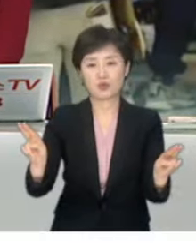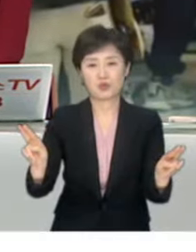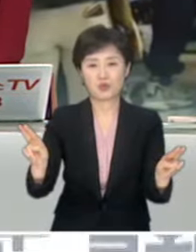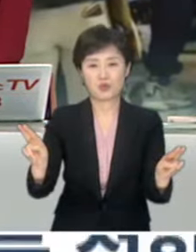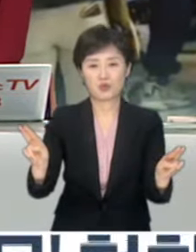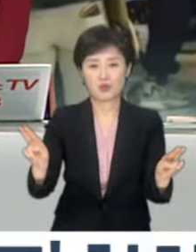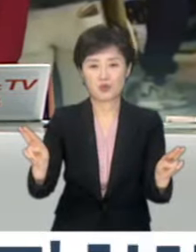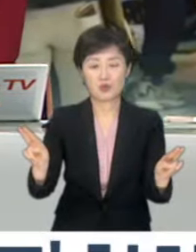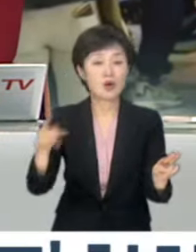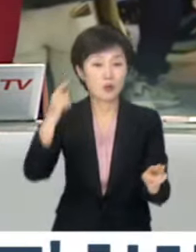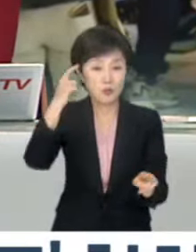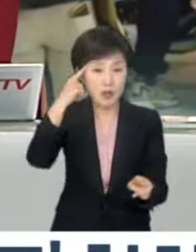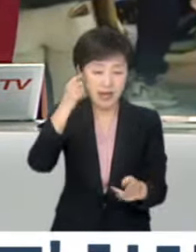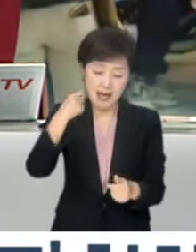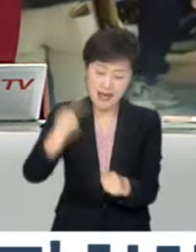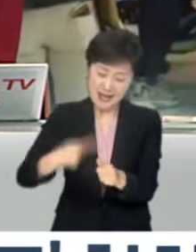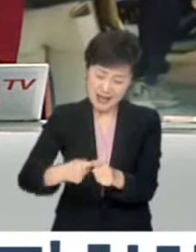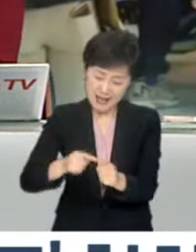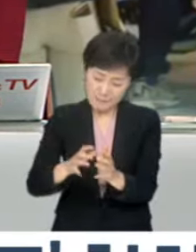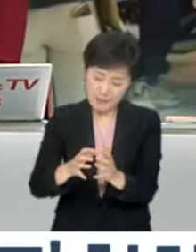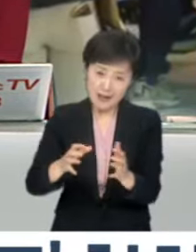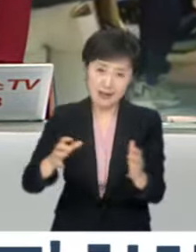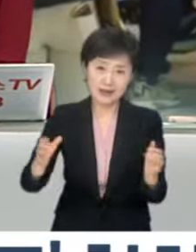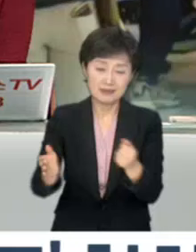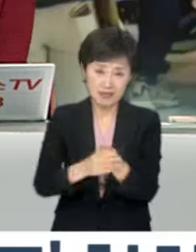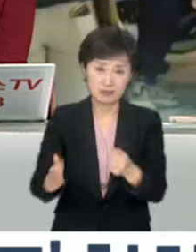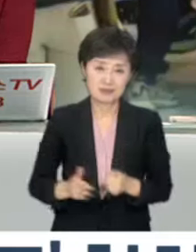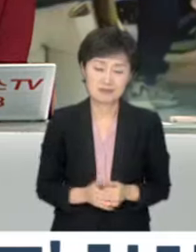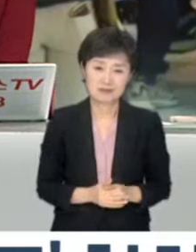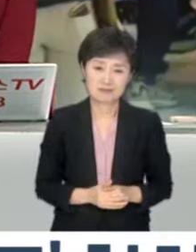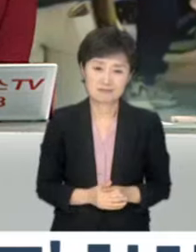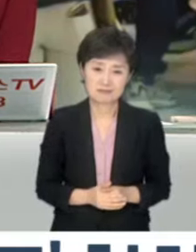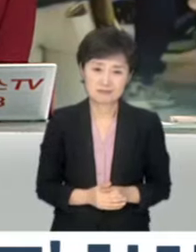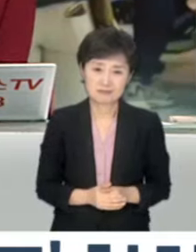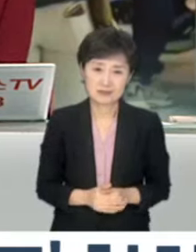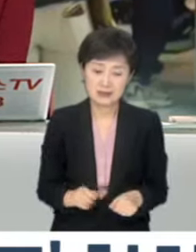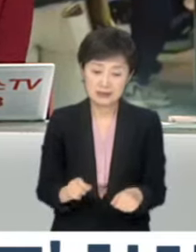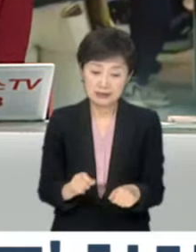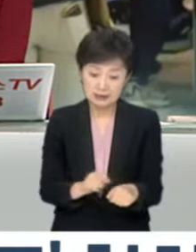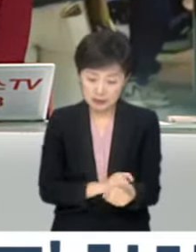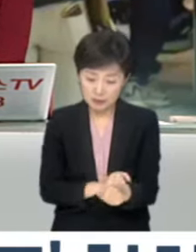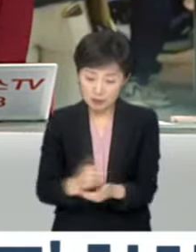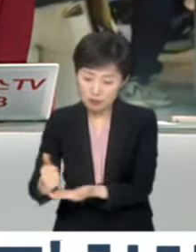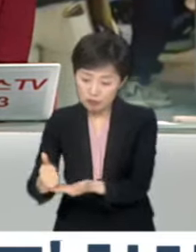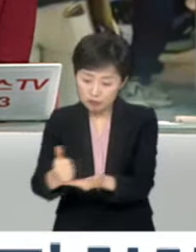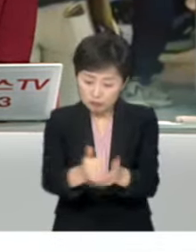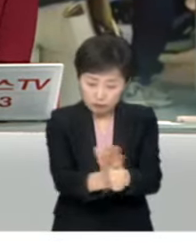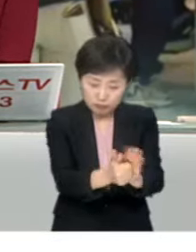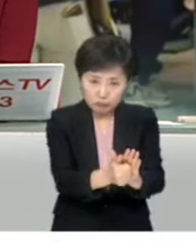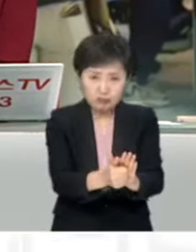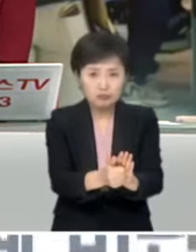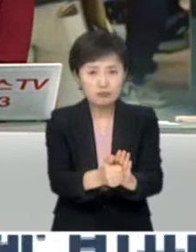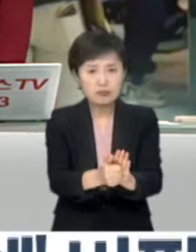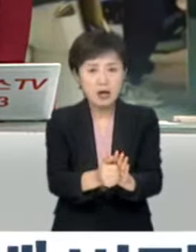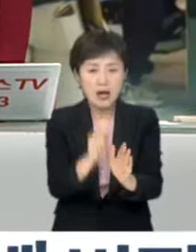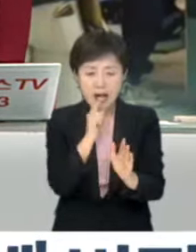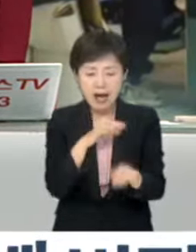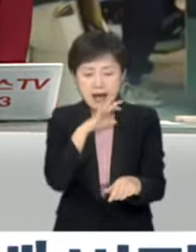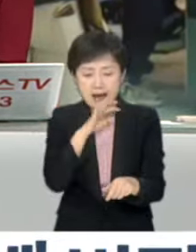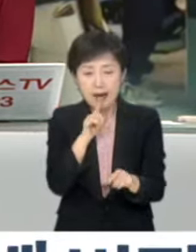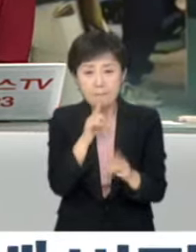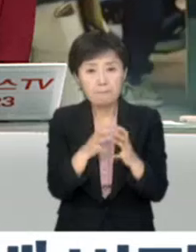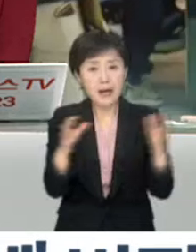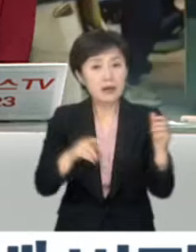그만큼 논란이 쉽게 가라앉지 않을 것으로 판단했기 때문일 텐데 이렇게 특혜 논란이 거셀 수밖에 없었던 이유는 어떻게